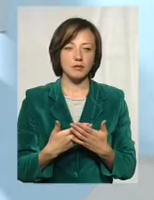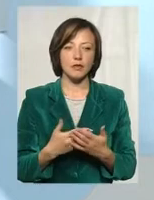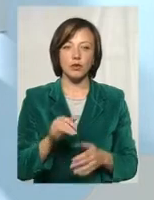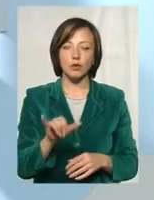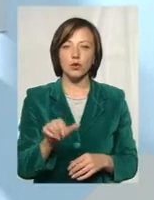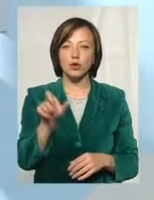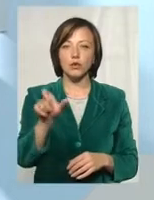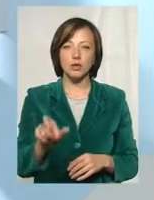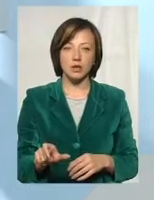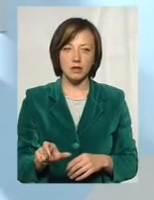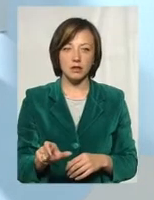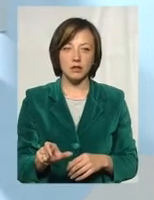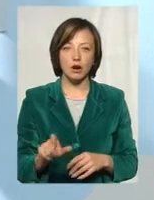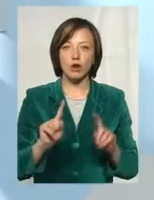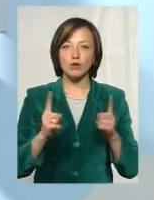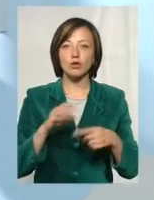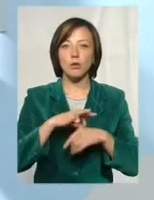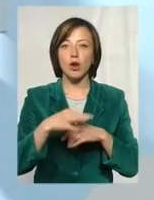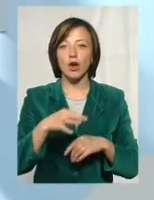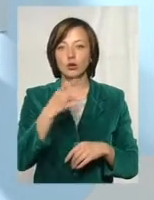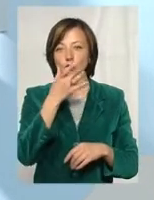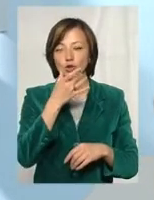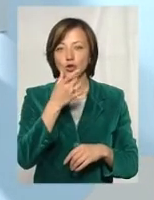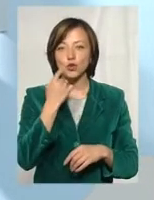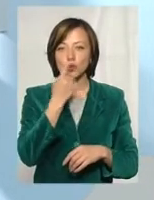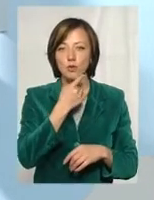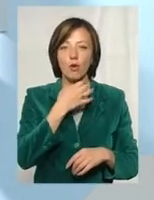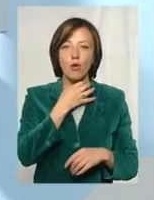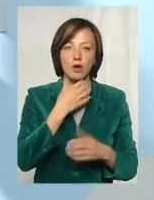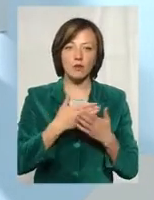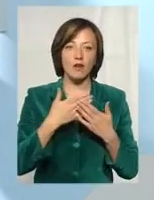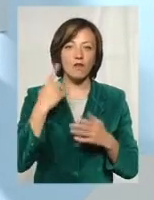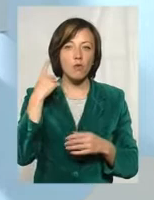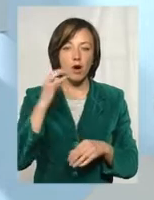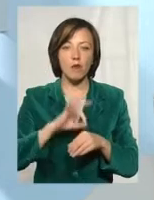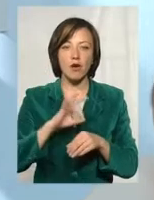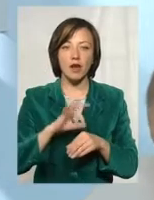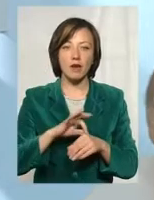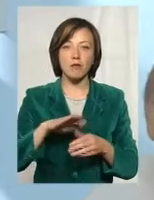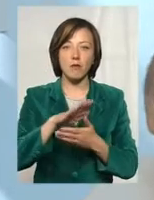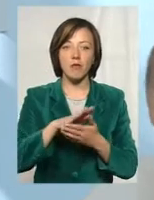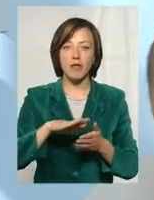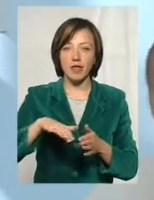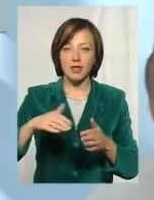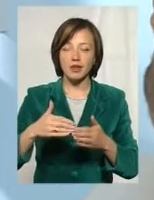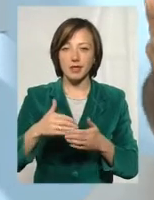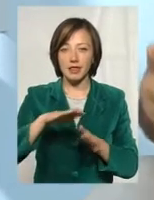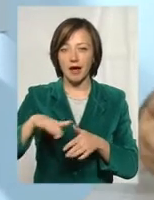людини дуже болять зуби, дуже болить горло, вуха болять, так далі. І потім появляються